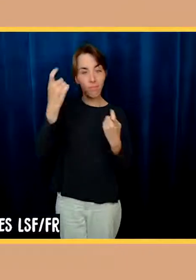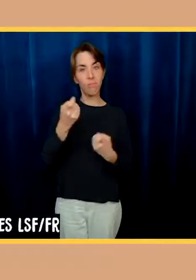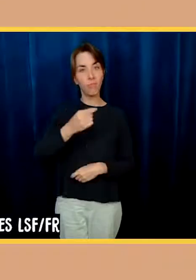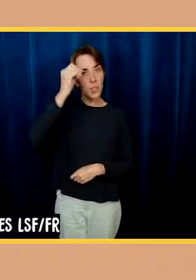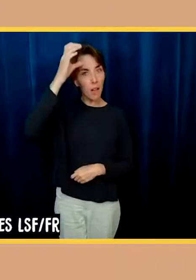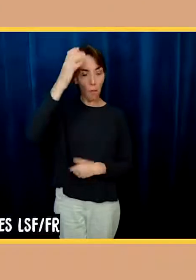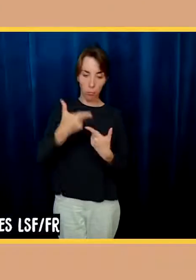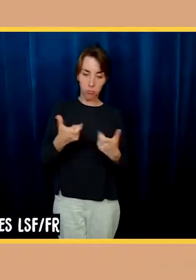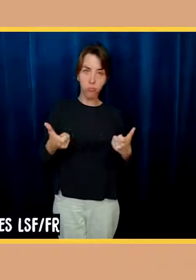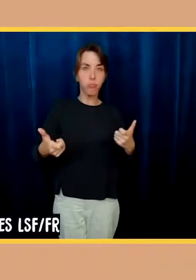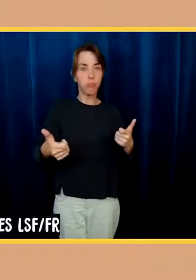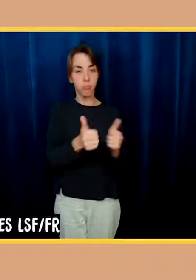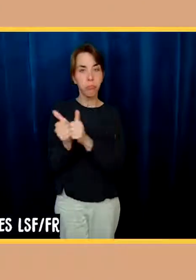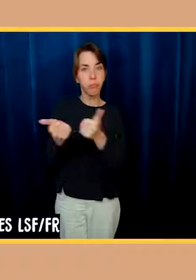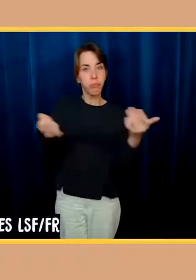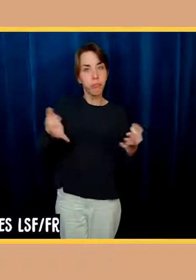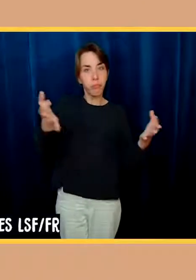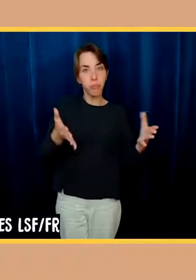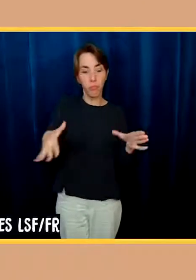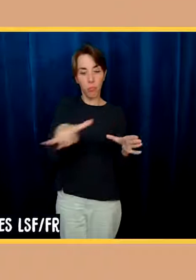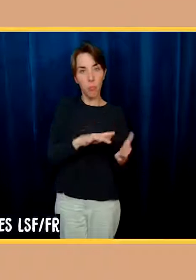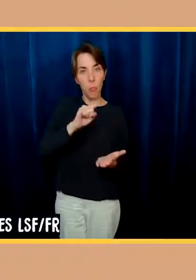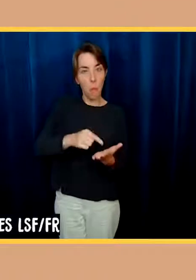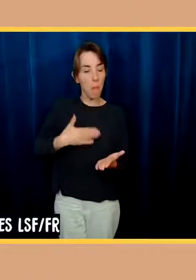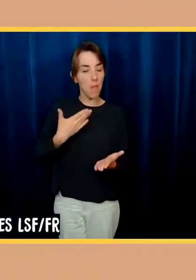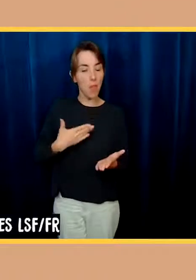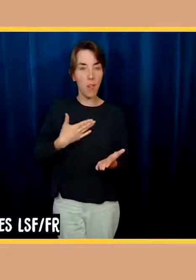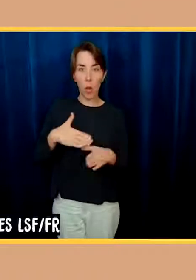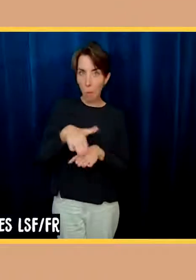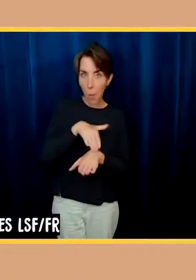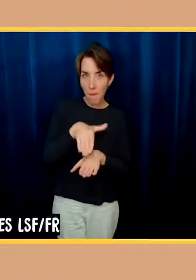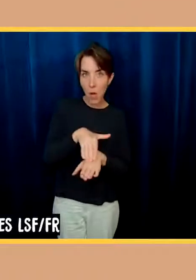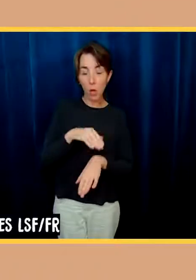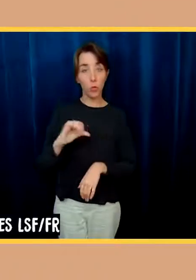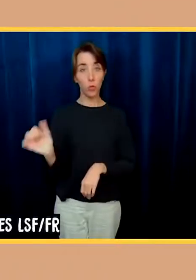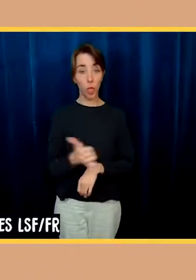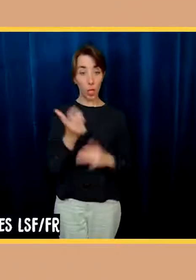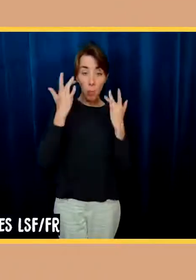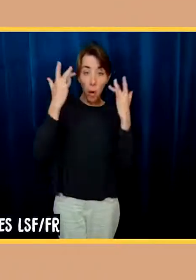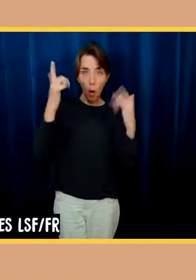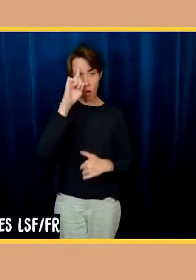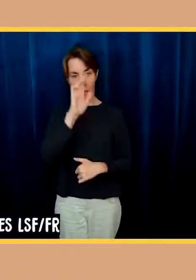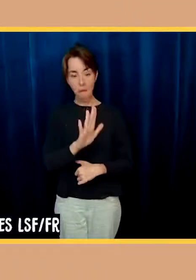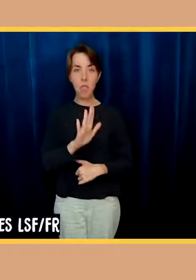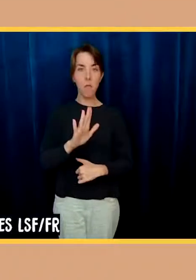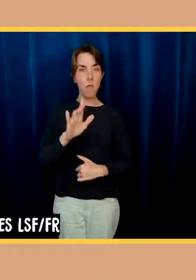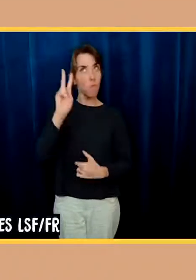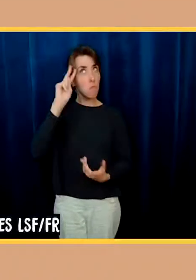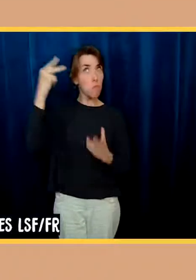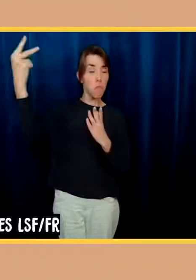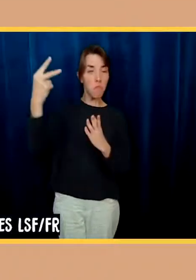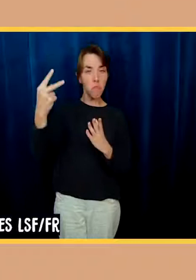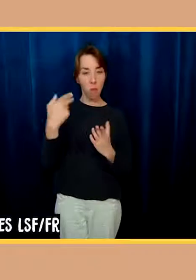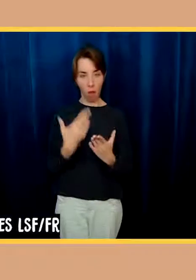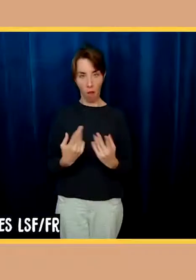et participatif dans un espace privilégié et bienveillant, où chaque expérience, avis et interprétation sont